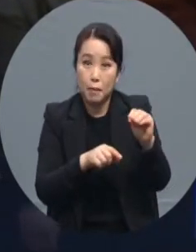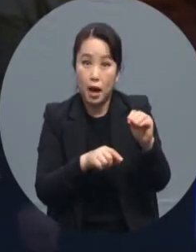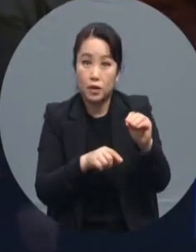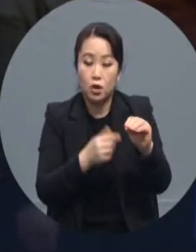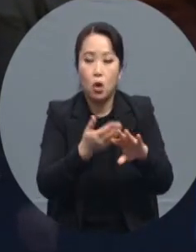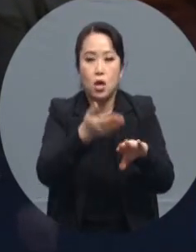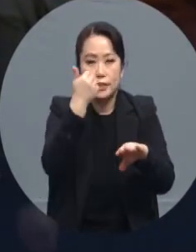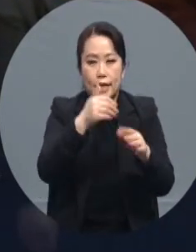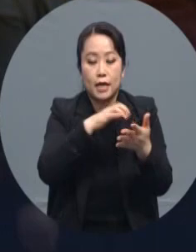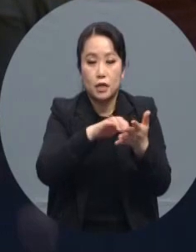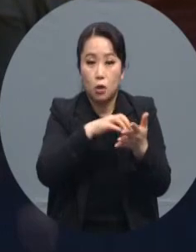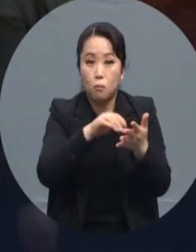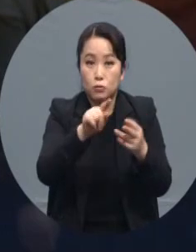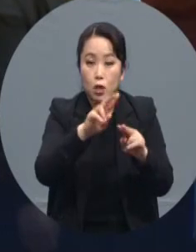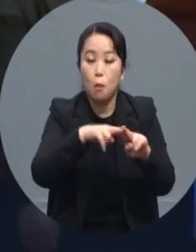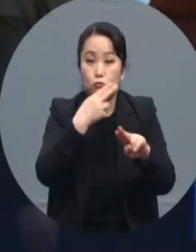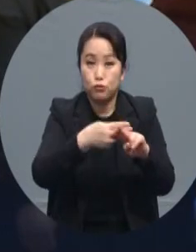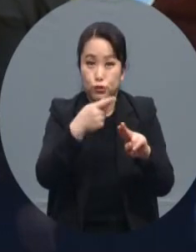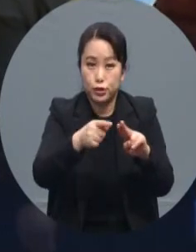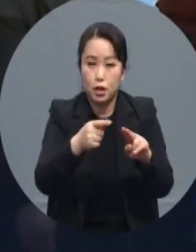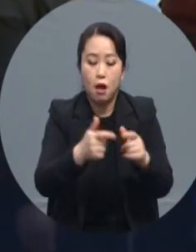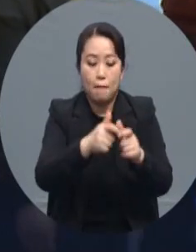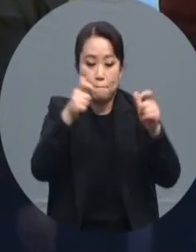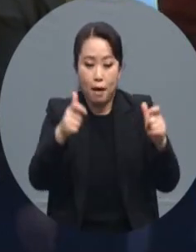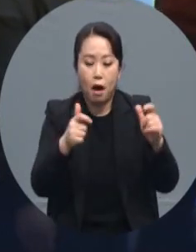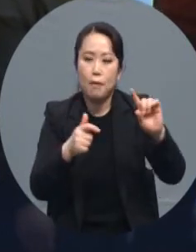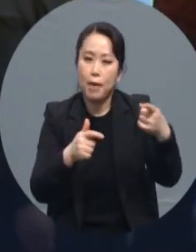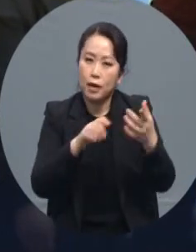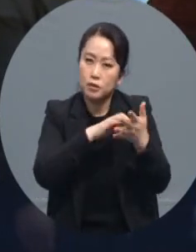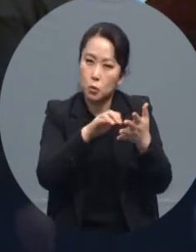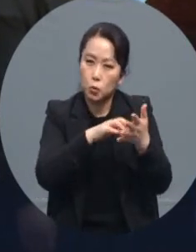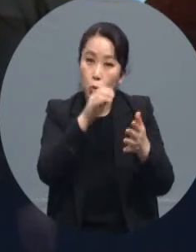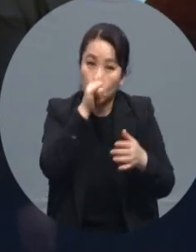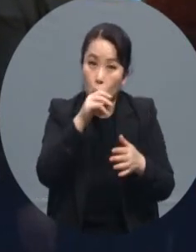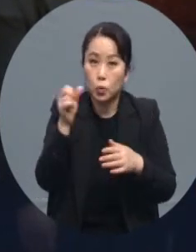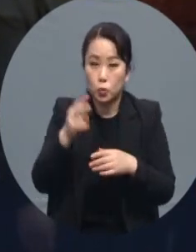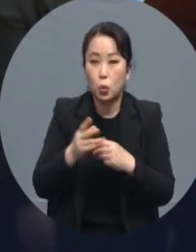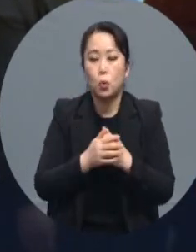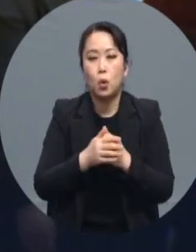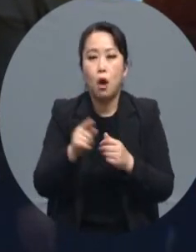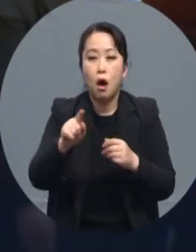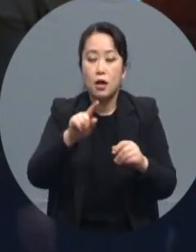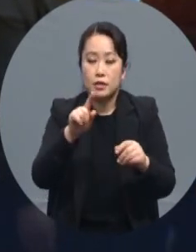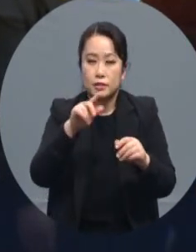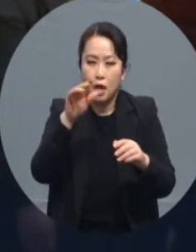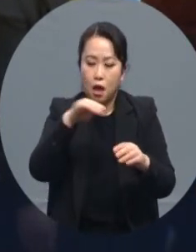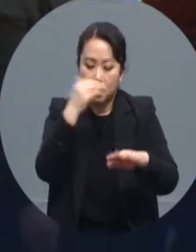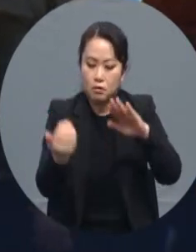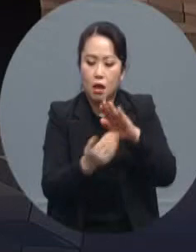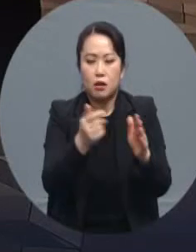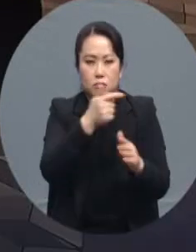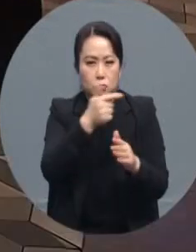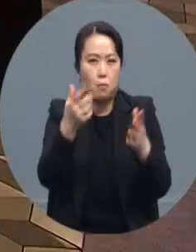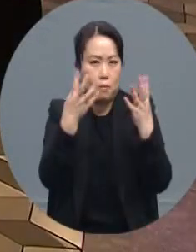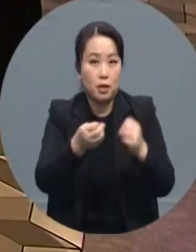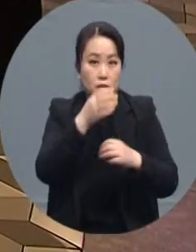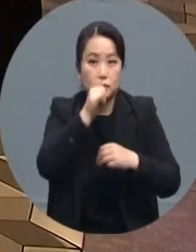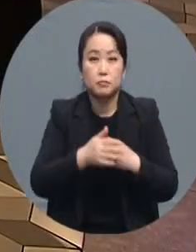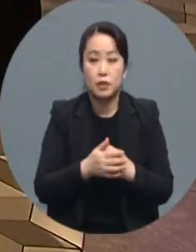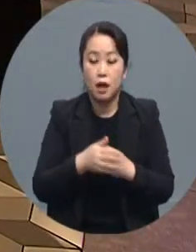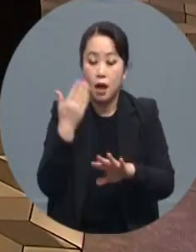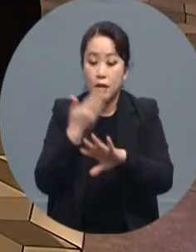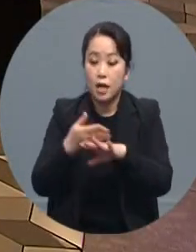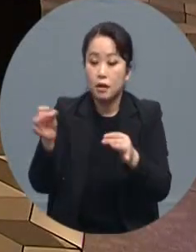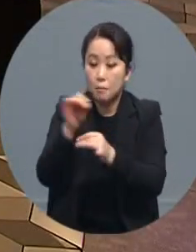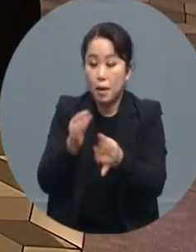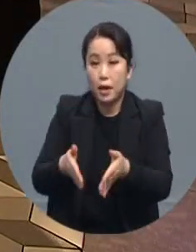늘린 100여 개 선보였으며 프리미엄 선물 세트의 규모는 역대 설 명절 중 최대 규모입니다. 다른 백화점의